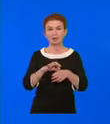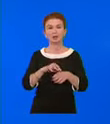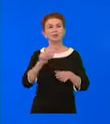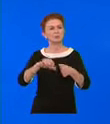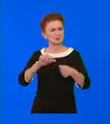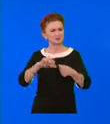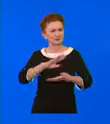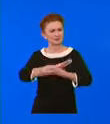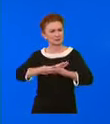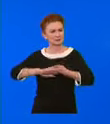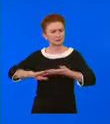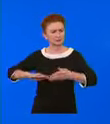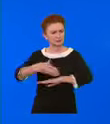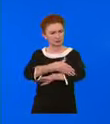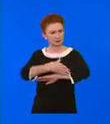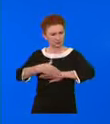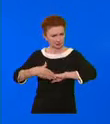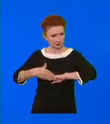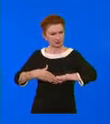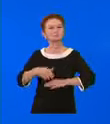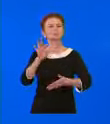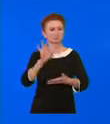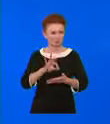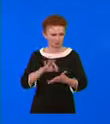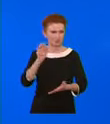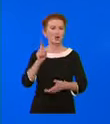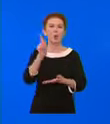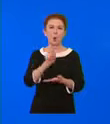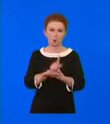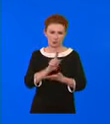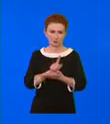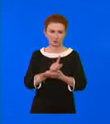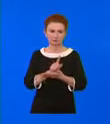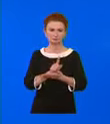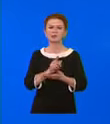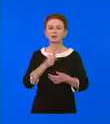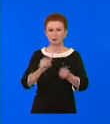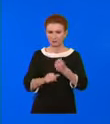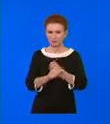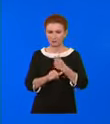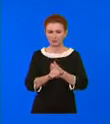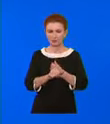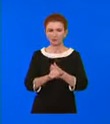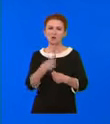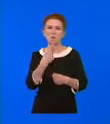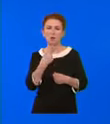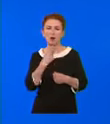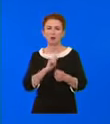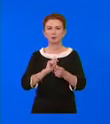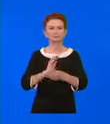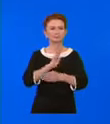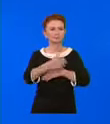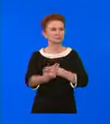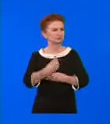kontrole graniczne. Rzeczywiście doprowadziliśmy do ograniczenia ruchu i to do bardzo znaczącego ograniczenia ruchu